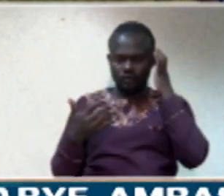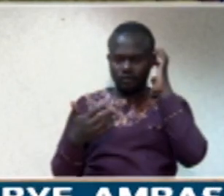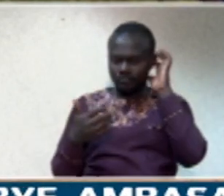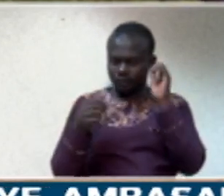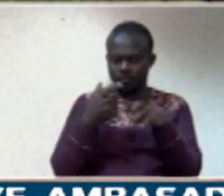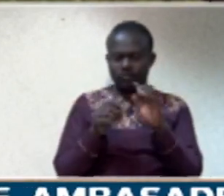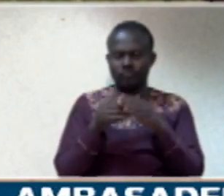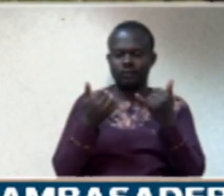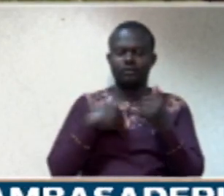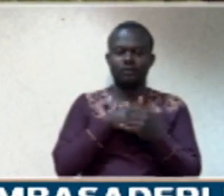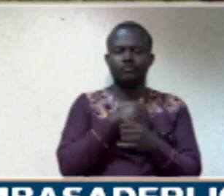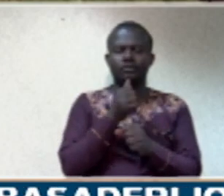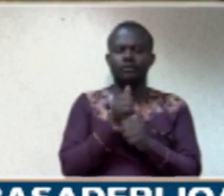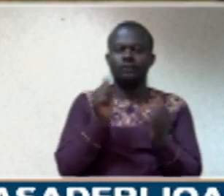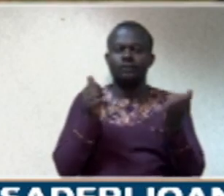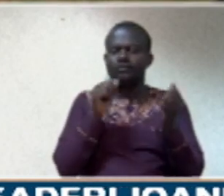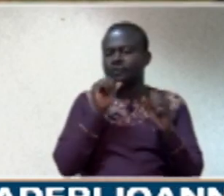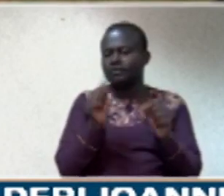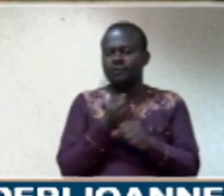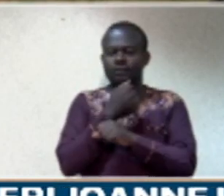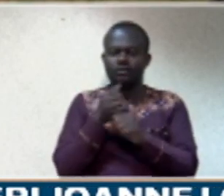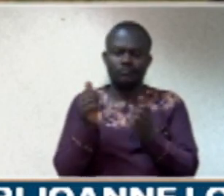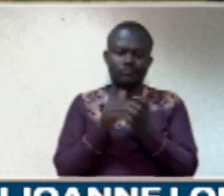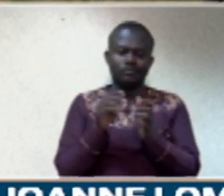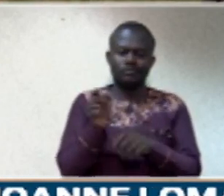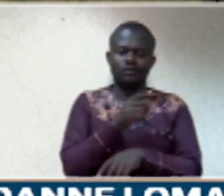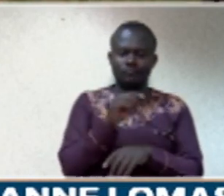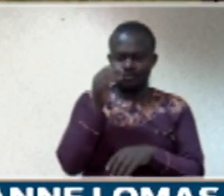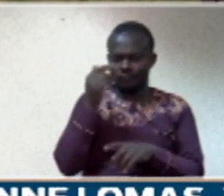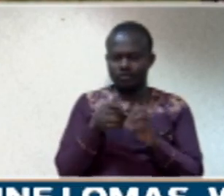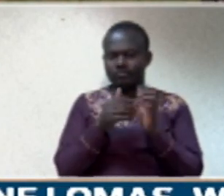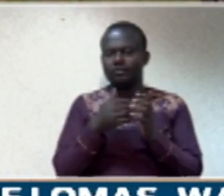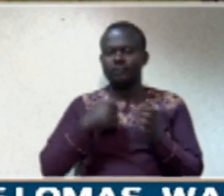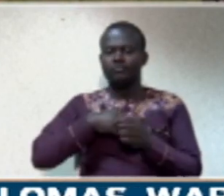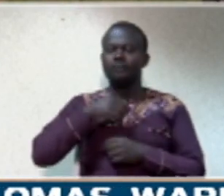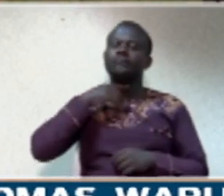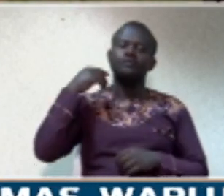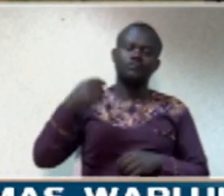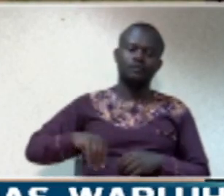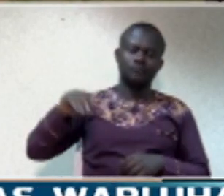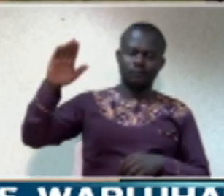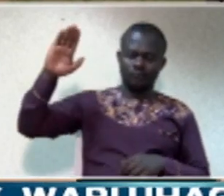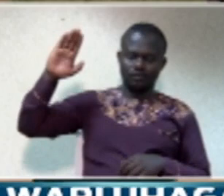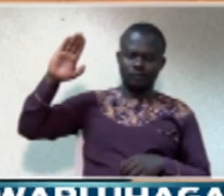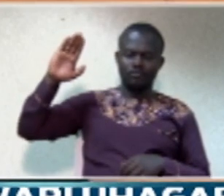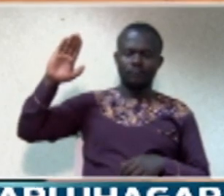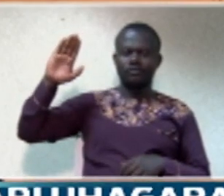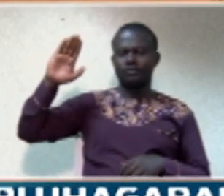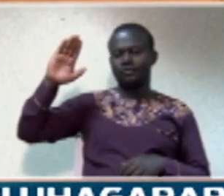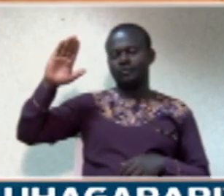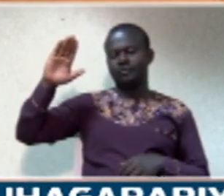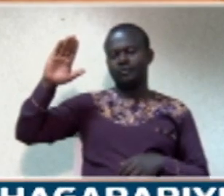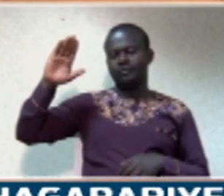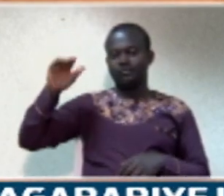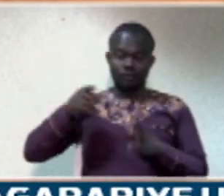ngubu ko mfite aka kazi ntabwo iryo kosa nakongera kurikora. Twadutesheje igihugu agaciro kandi twaranabirahiriye. Ubu buri muntu afite igipapuro cye n'imihigo ye.